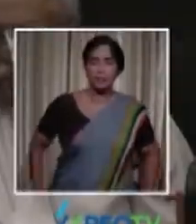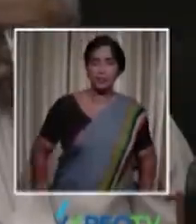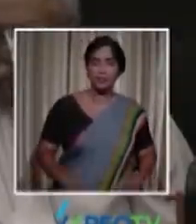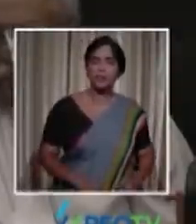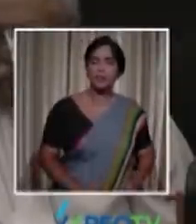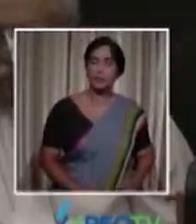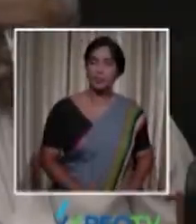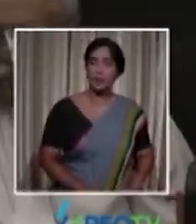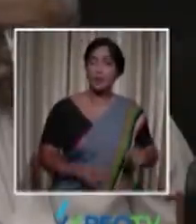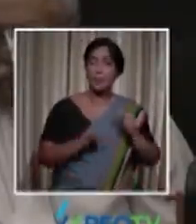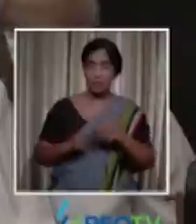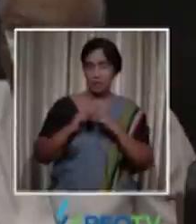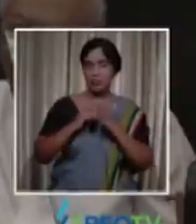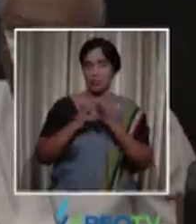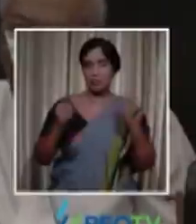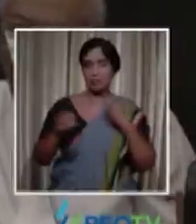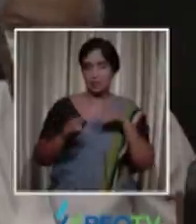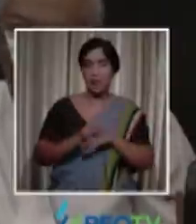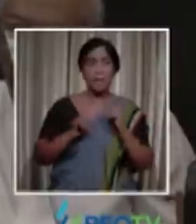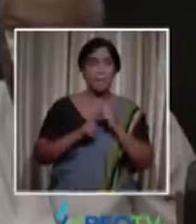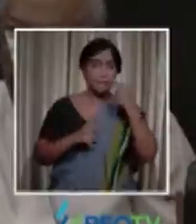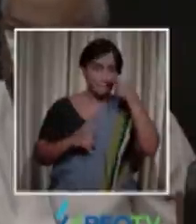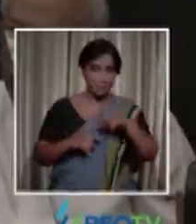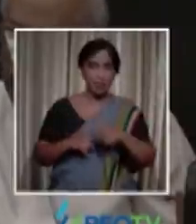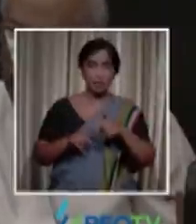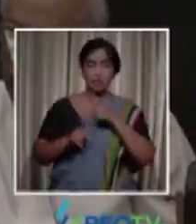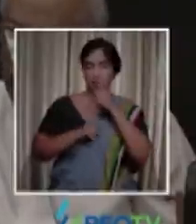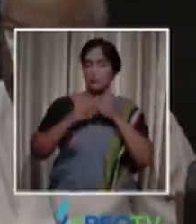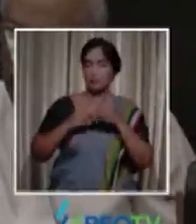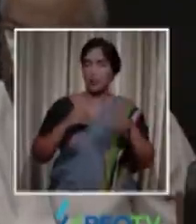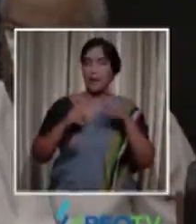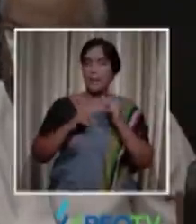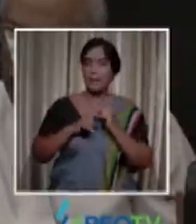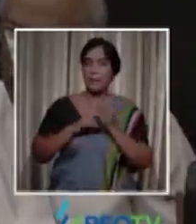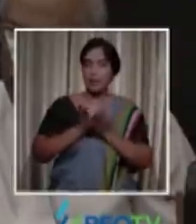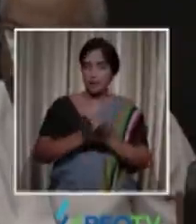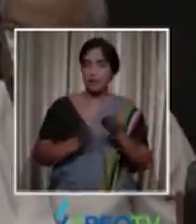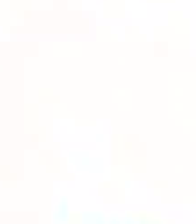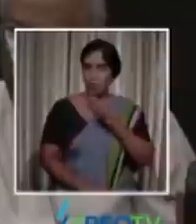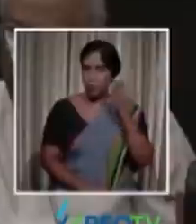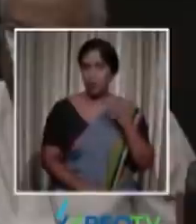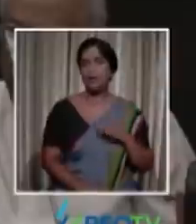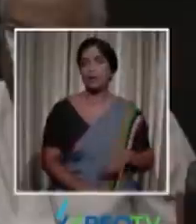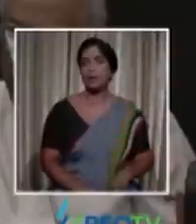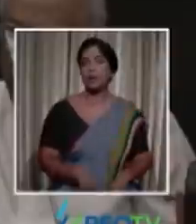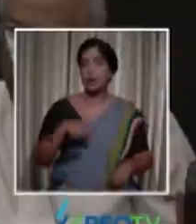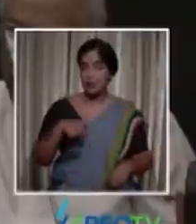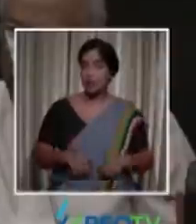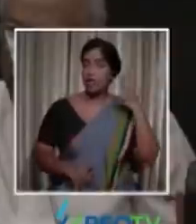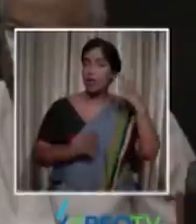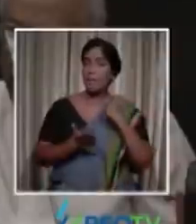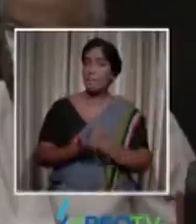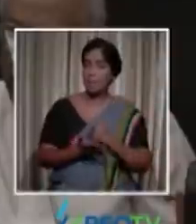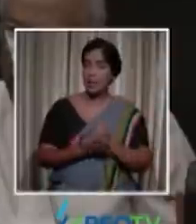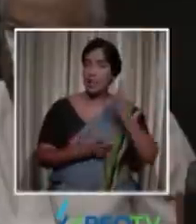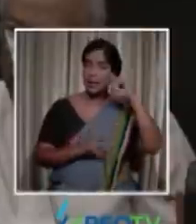ගැන ඒක විසඳන්නයි මෙතෙන් ආවේ ඒ පෙට්‍රල් ගැන දැන් කතා කරගෙන යනවා පෙට්‍රල් නැවකුත් අපිට ගන්න පුළුවන්ද කියලා දැනට ලෝක බැංකුවෙන් අපිට